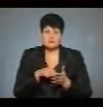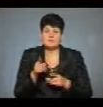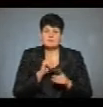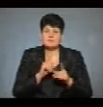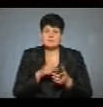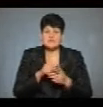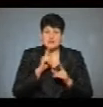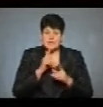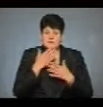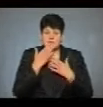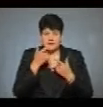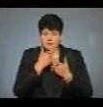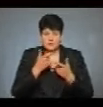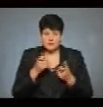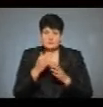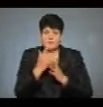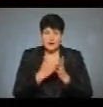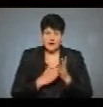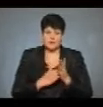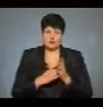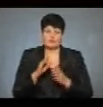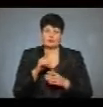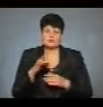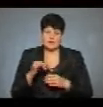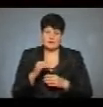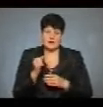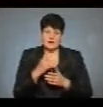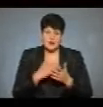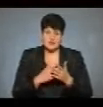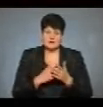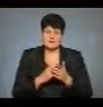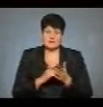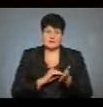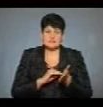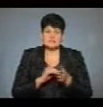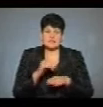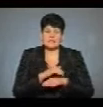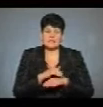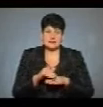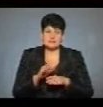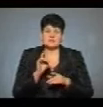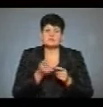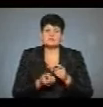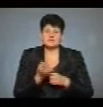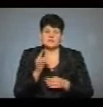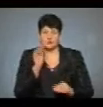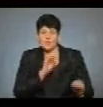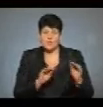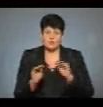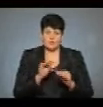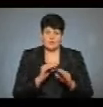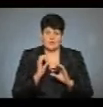раді відсутня інформація з переліком вузлів та агрегатів, з вказанням країни-виробника, з яких будуть